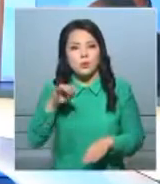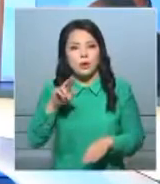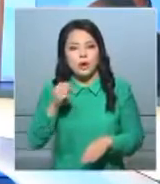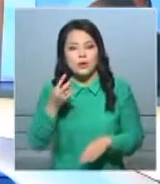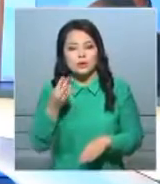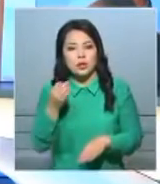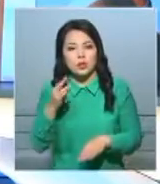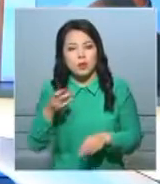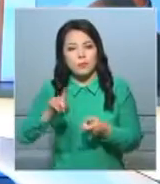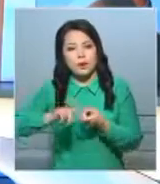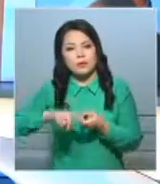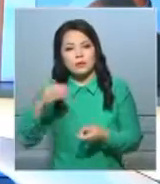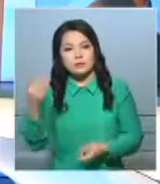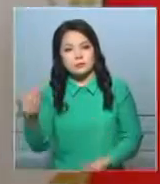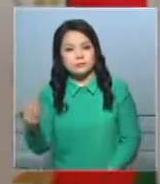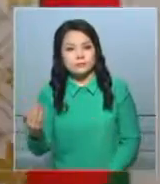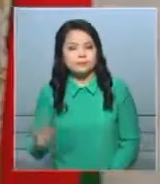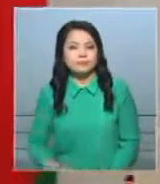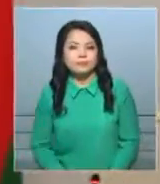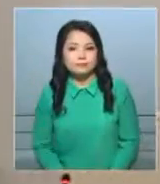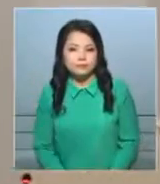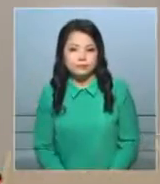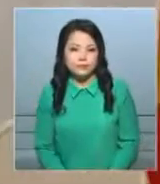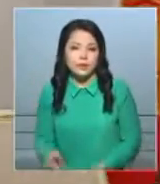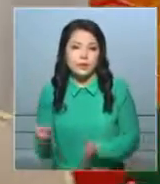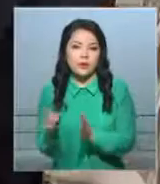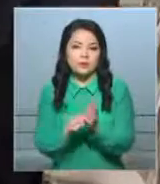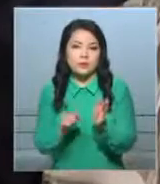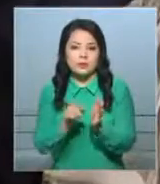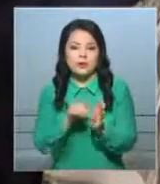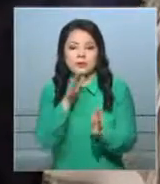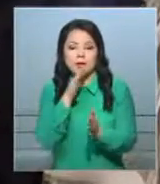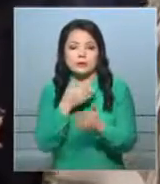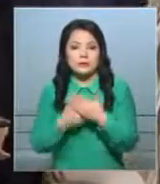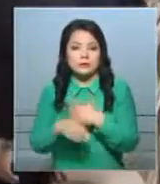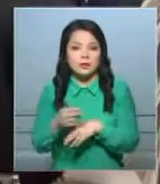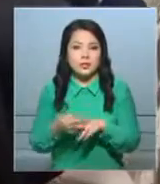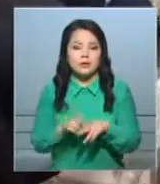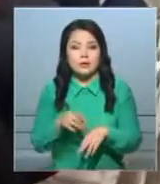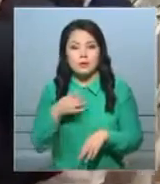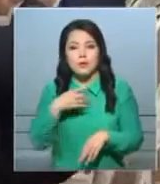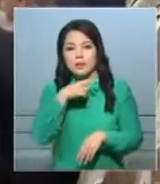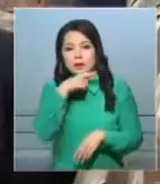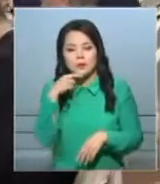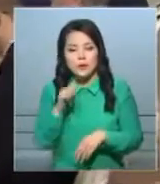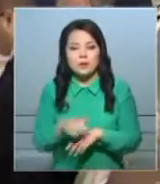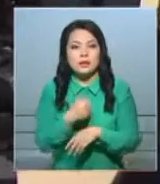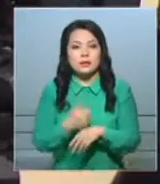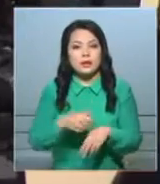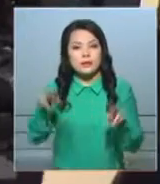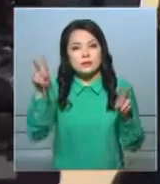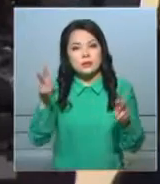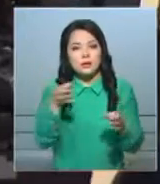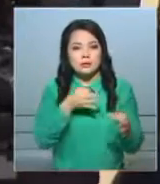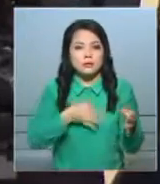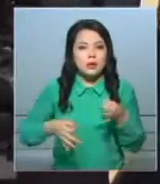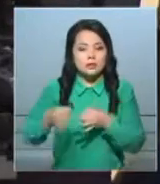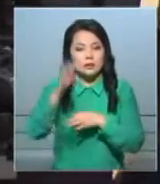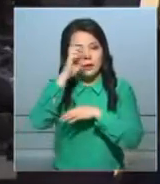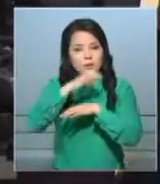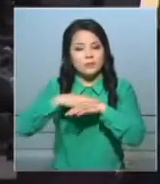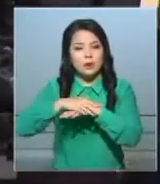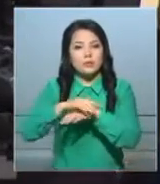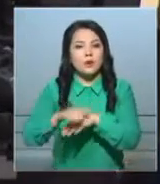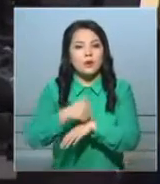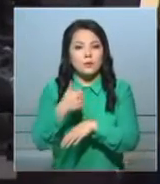Лукашенкоға байланысты болып отыр. Зейнет жасы Беларусь елінде қазір қызу талқыға түсіп жатқан басты тақырыптардың бірі. Ел үкіметі